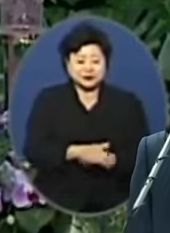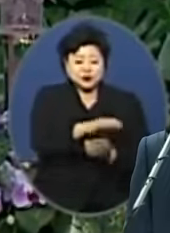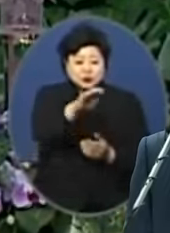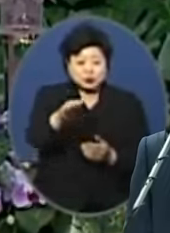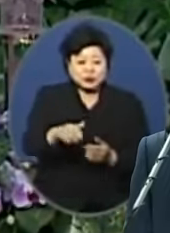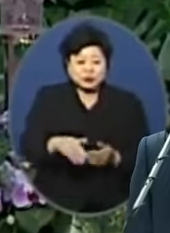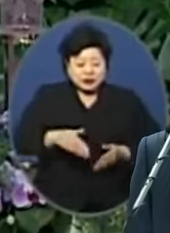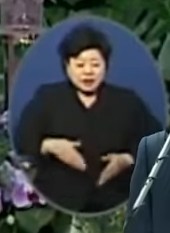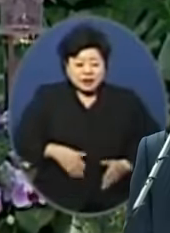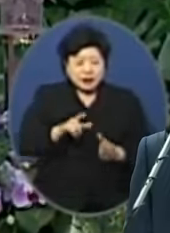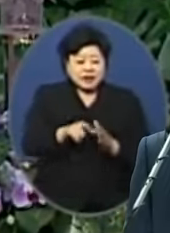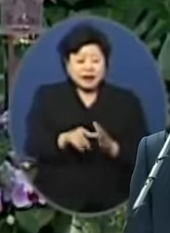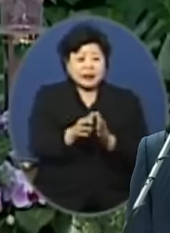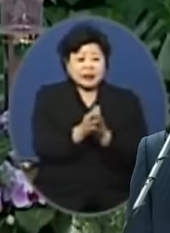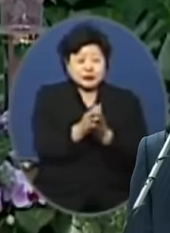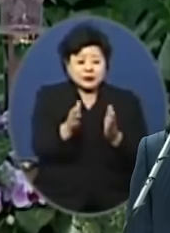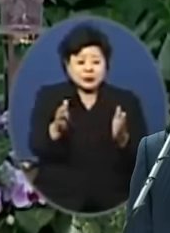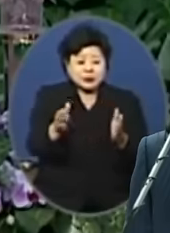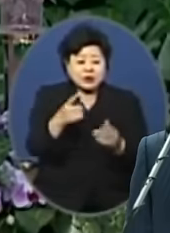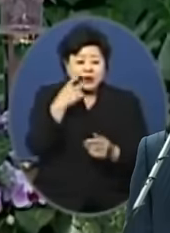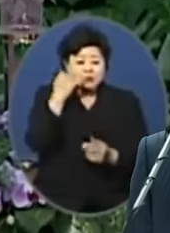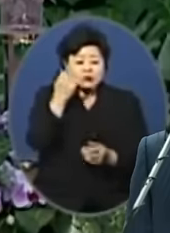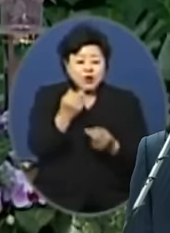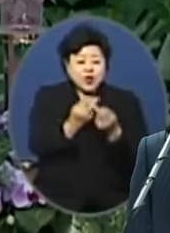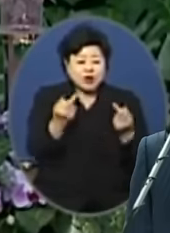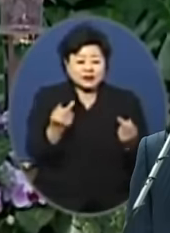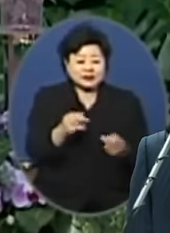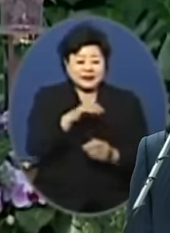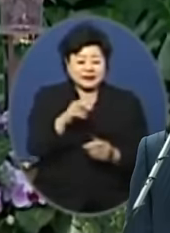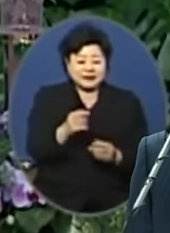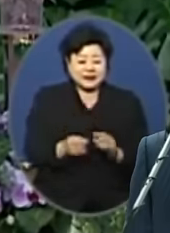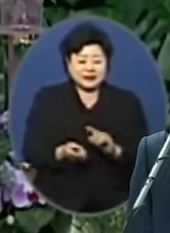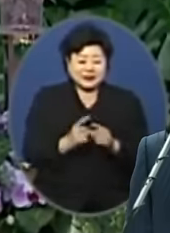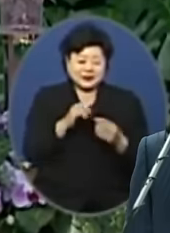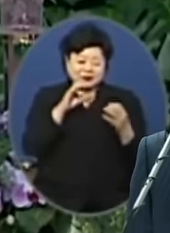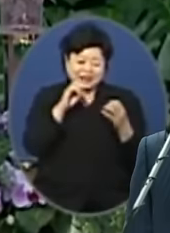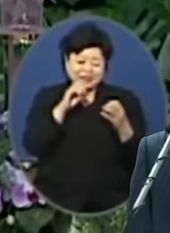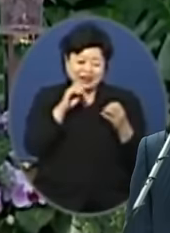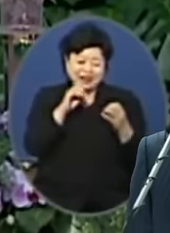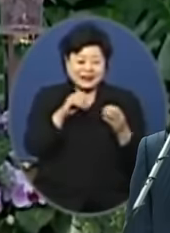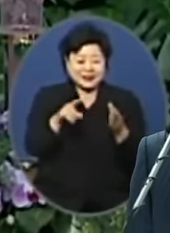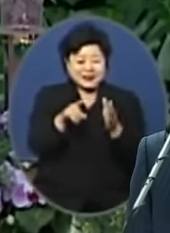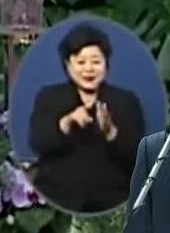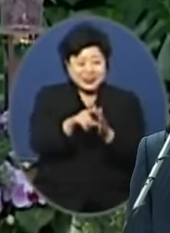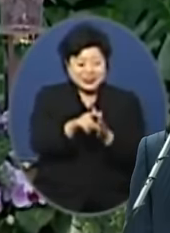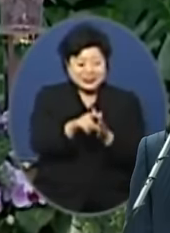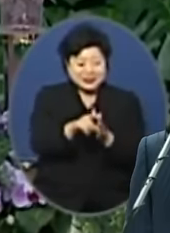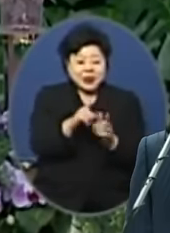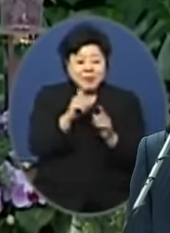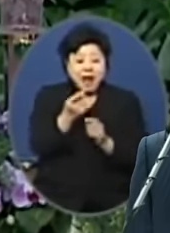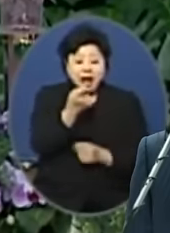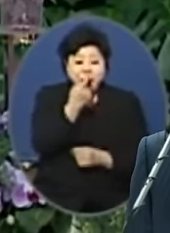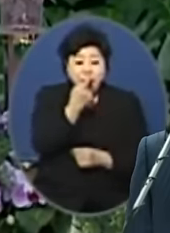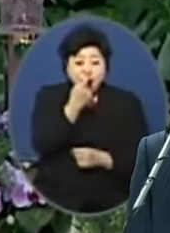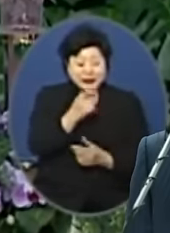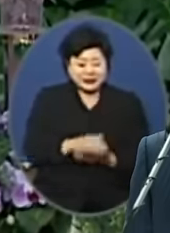우리는 태어날 때부터 부모와 형제들과 이웃과 대화하기 위하여 말을